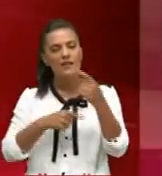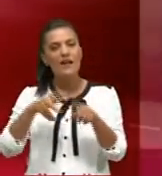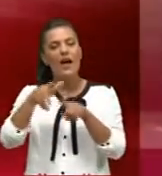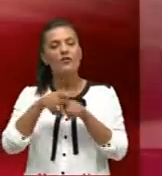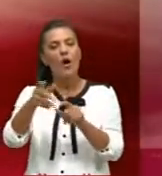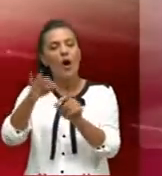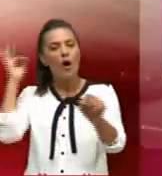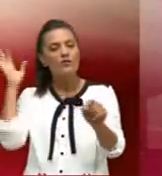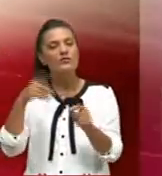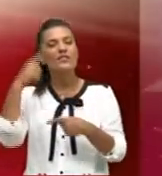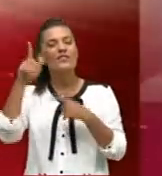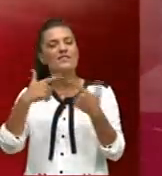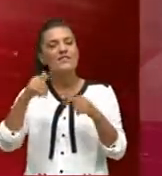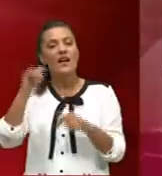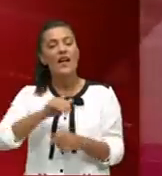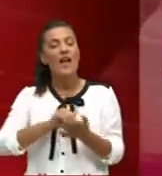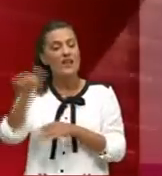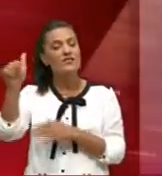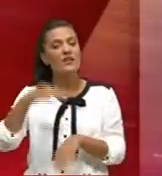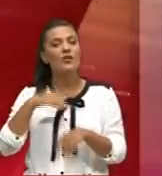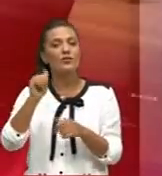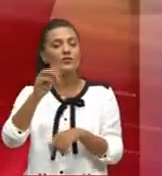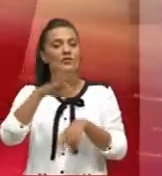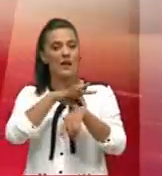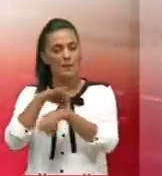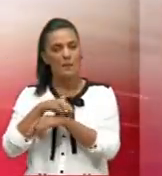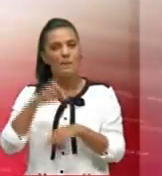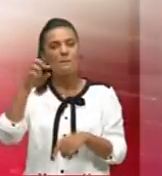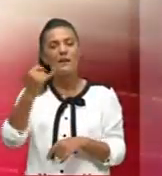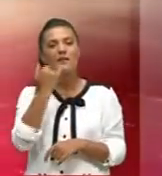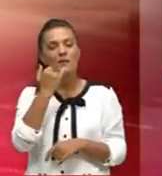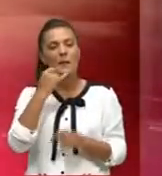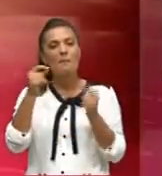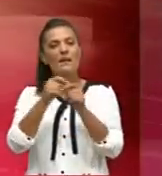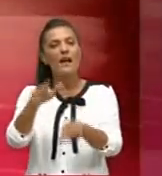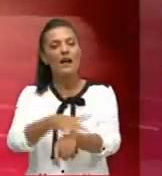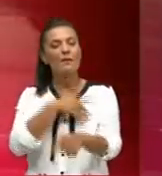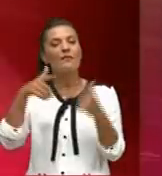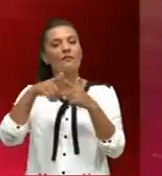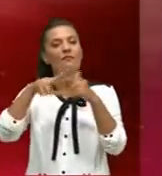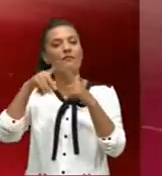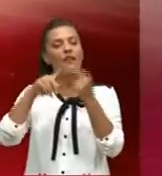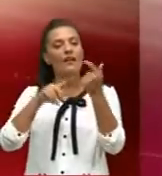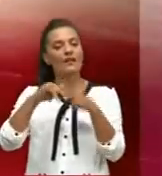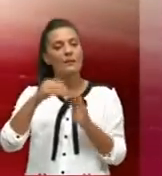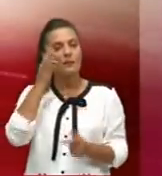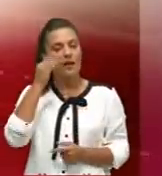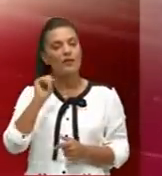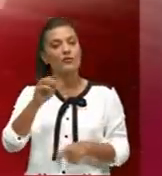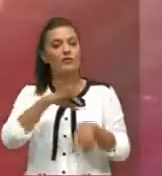Festivali hakkında her şey günlük rehberde. Pınar Ayhan'ın konuğu Biga Kaymakamı Fatih Genel. Şimdi günlük